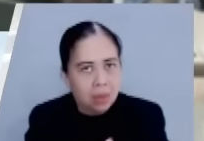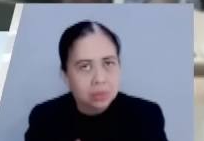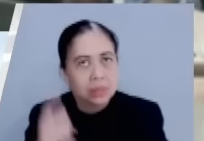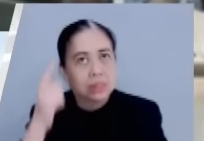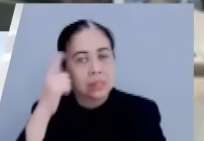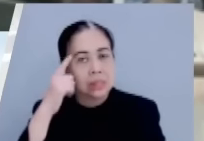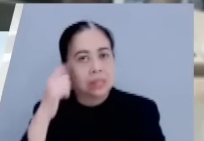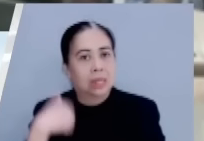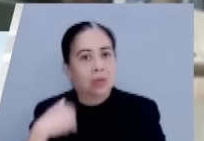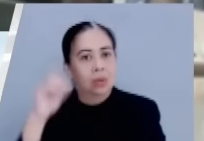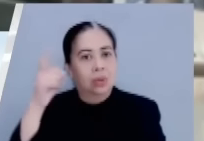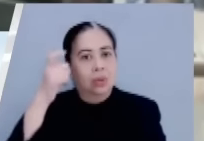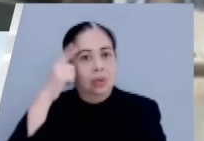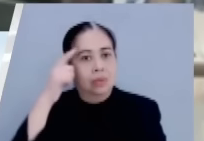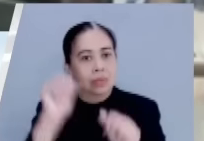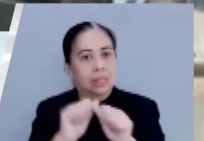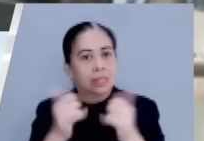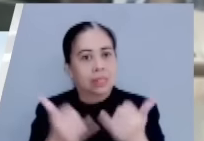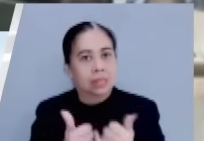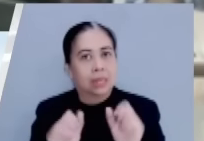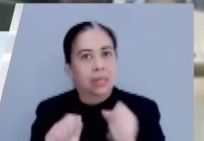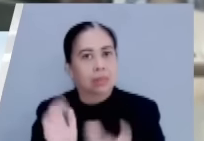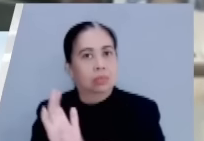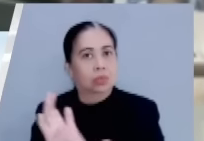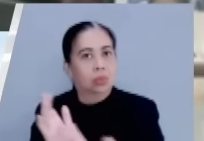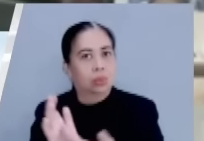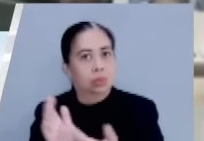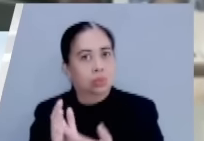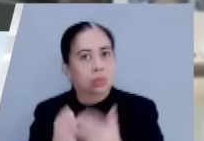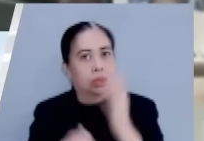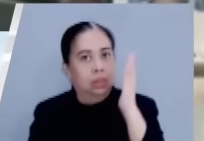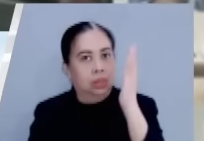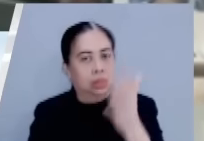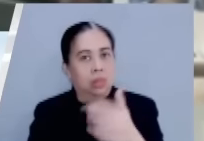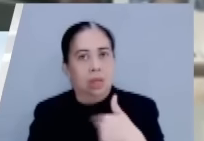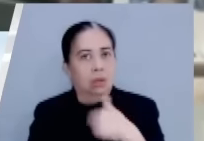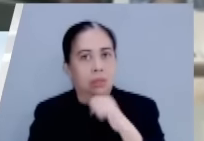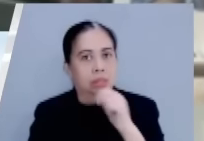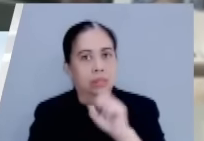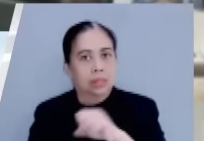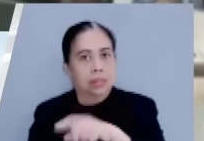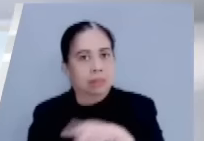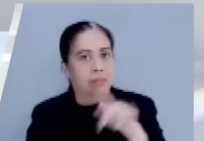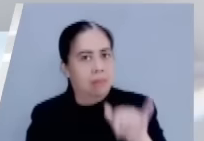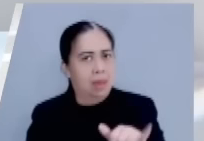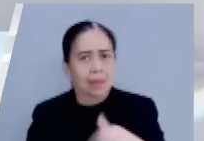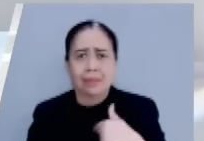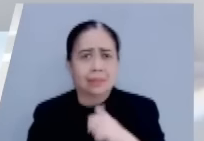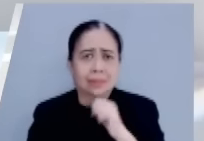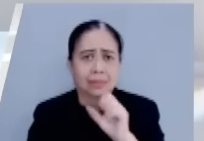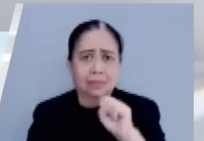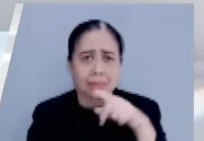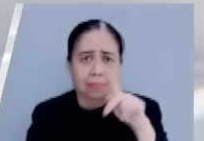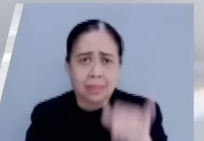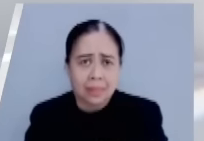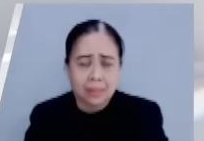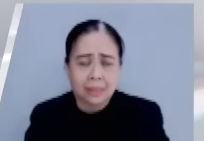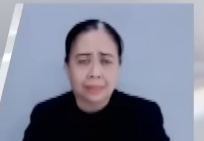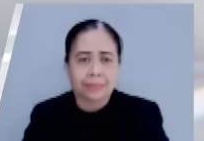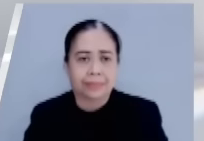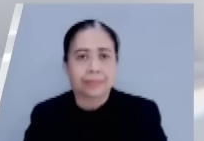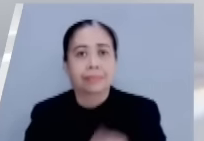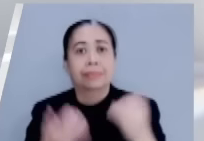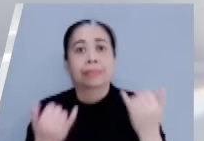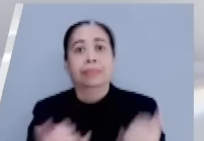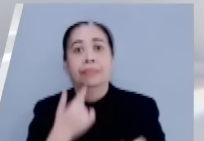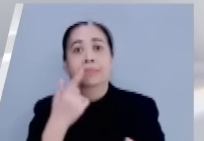government agencies can prove din sa darating ng araw na hindi po ako spy dahil hindi naman po talaga ako spy. Pero sa ngayon ayon sa National